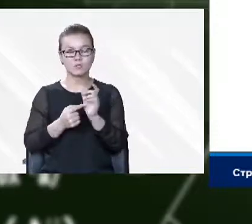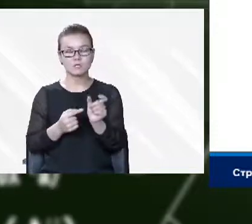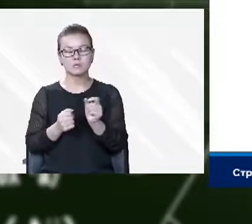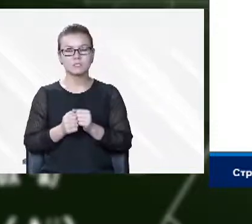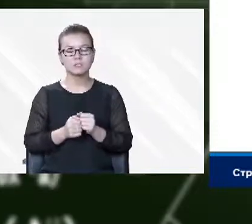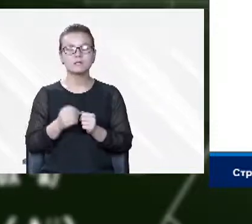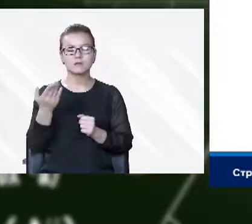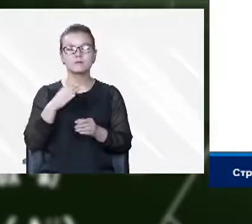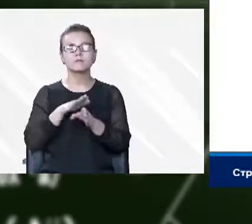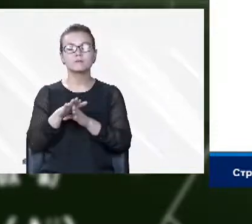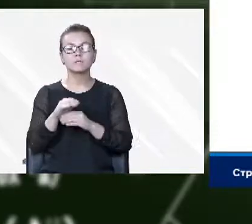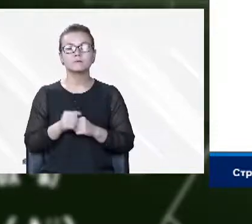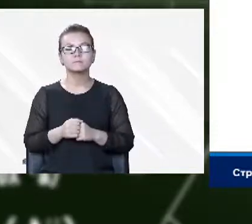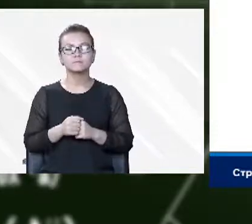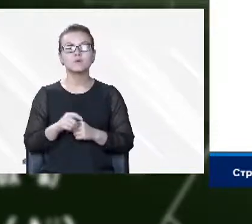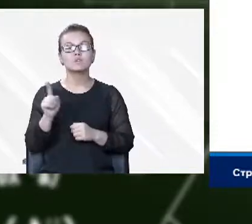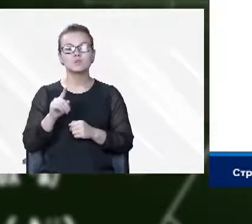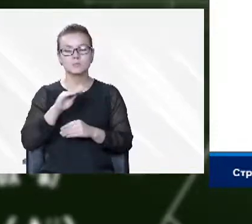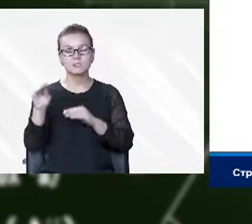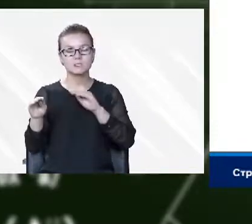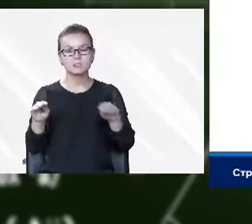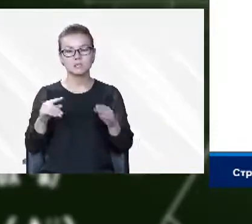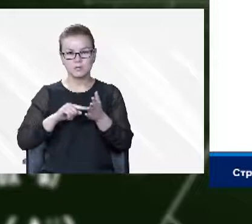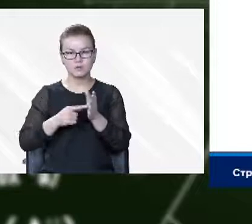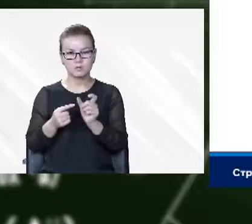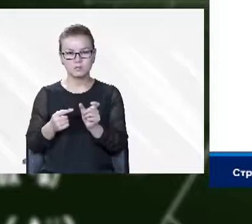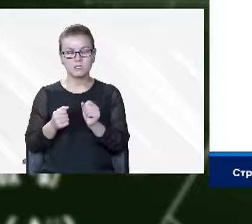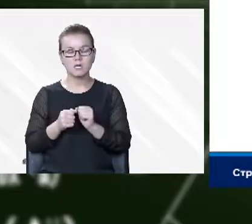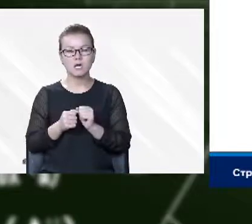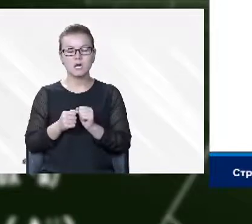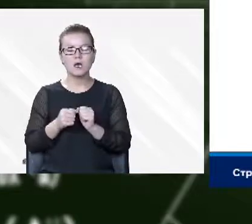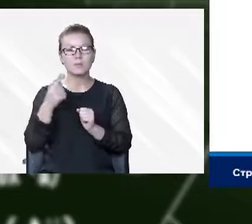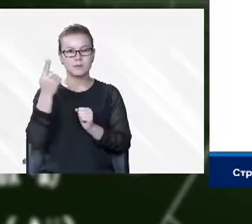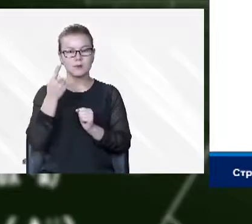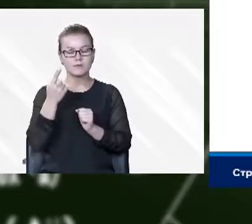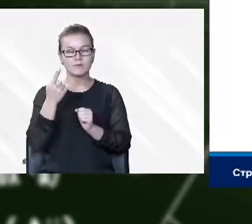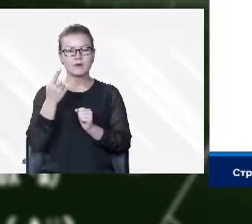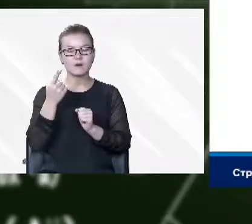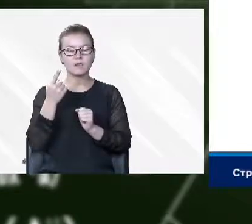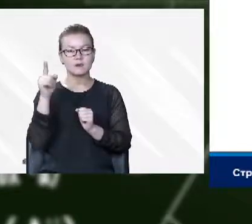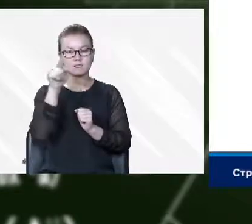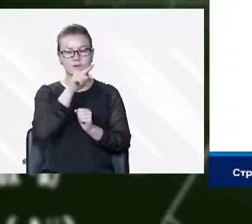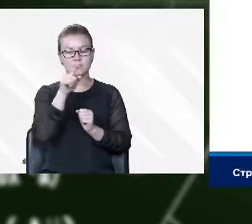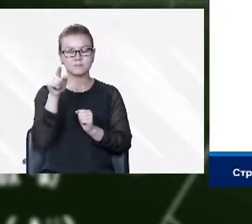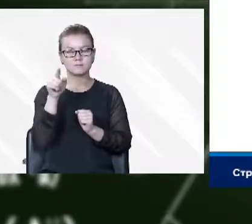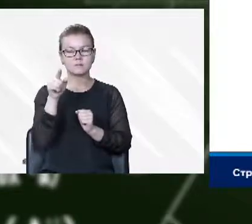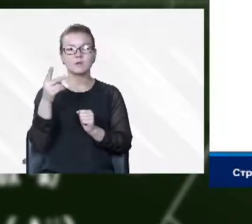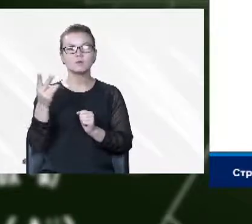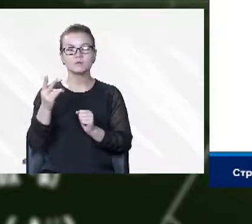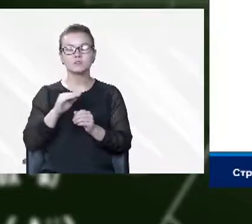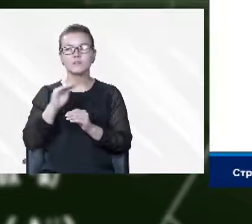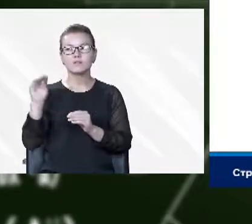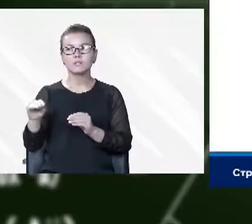этот шаг. Чтобы разложить на множители, знаменатель первой дроби вынесем